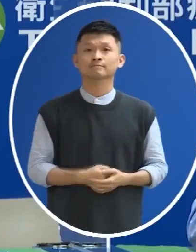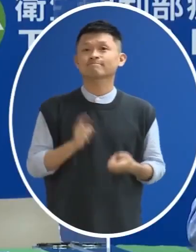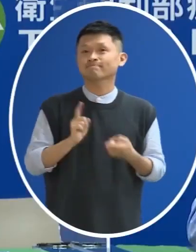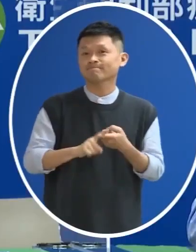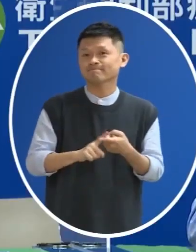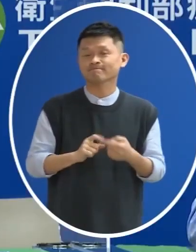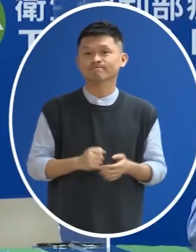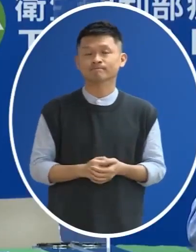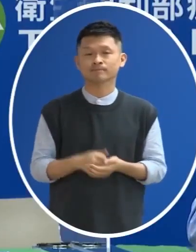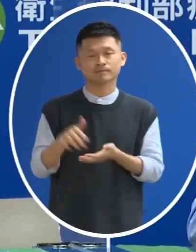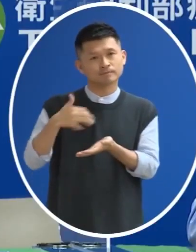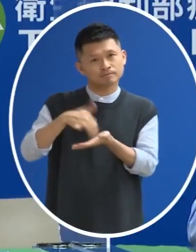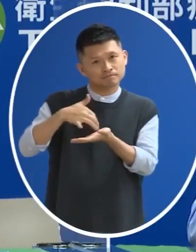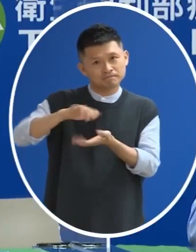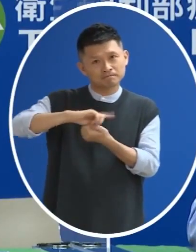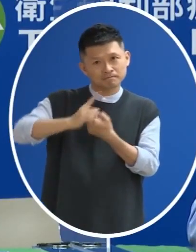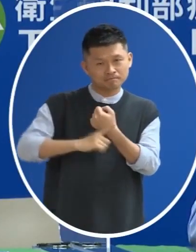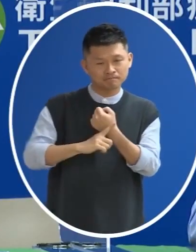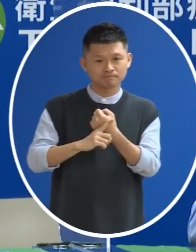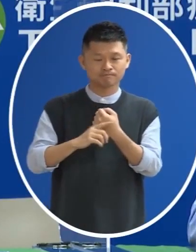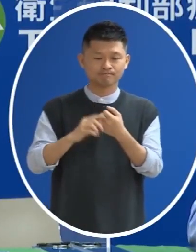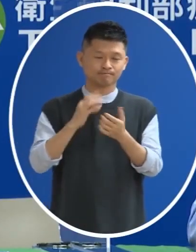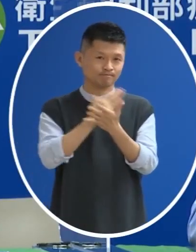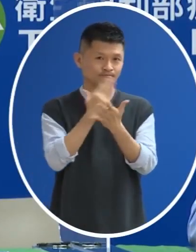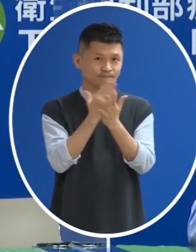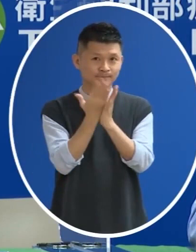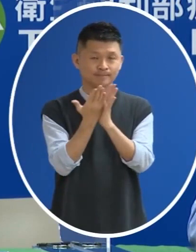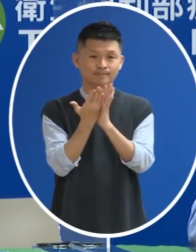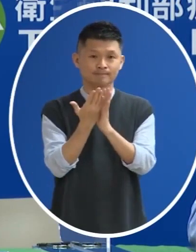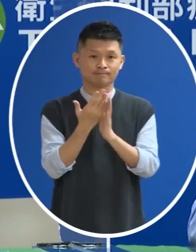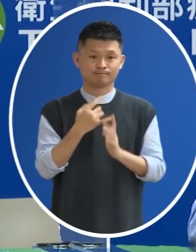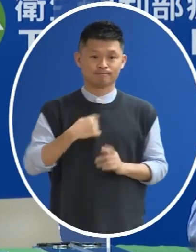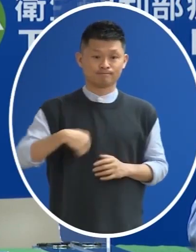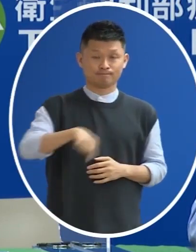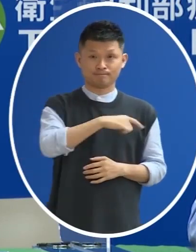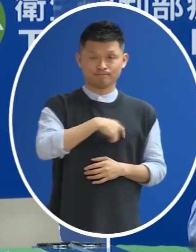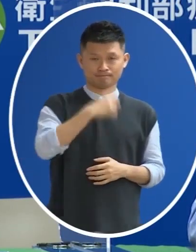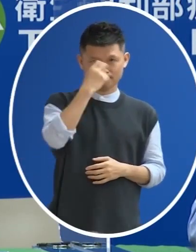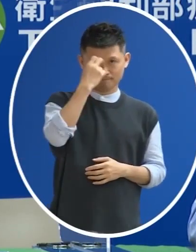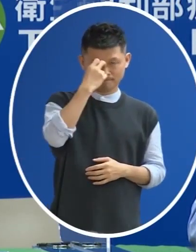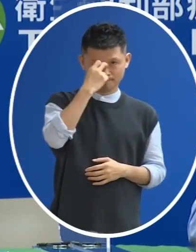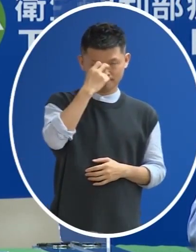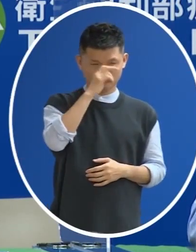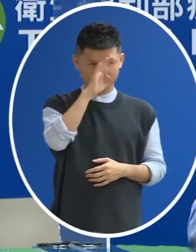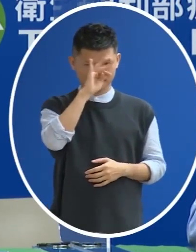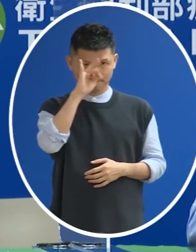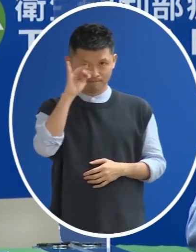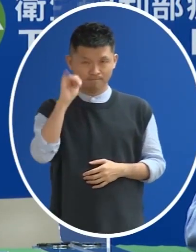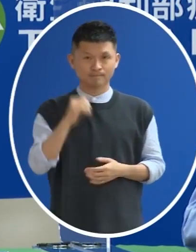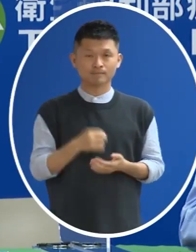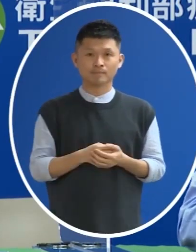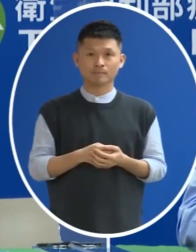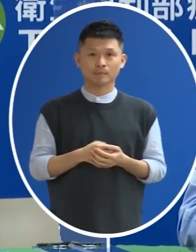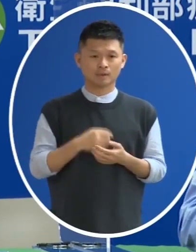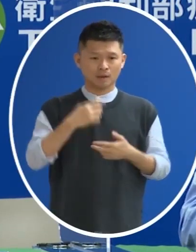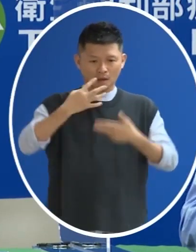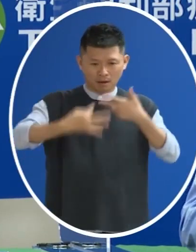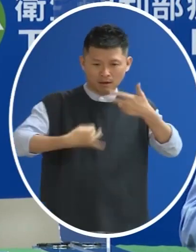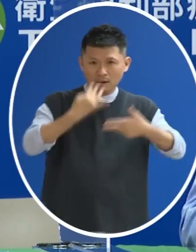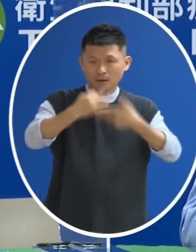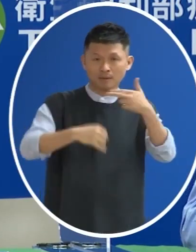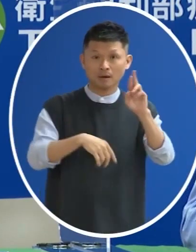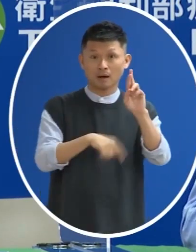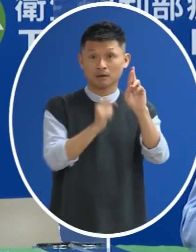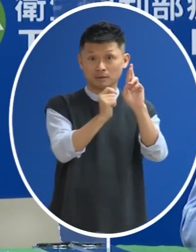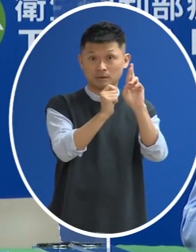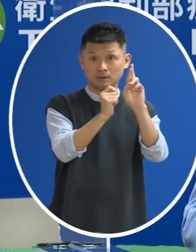么看？ 这个算法有很多种哈，不过我们自己的一个监测哈，也都是哈，好几个礼拜都是 RT